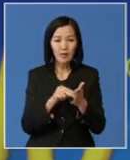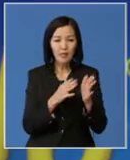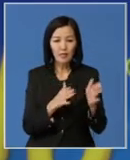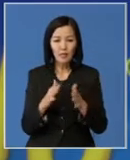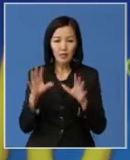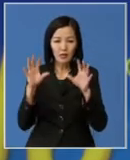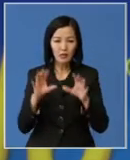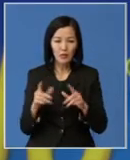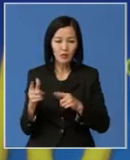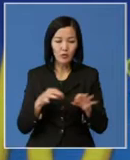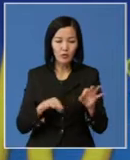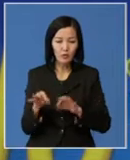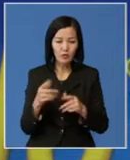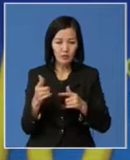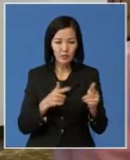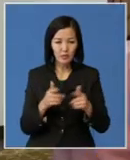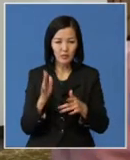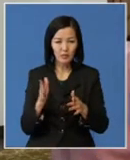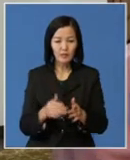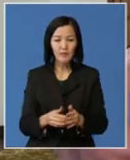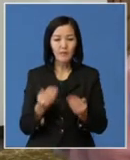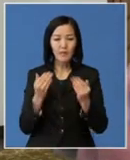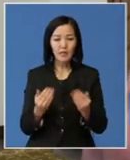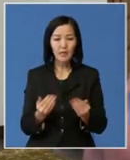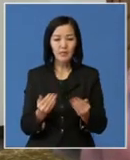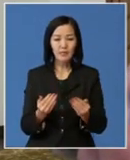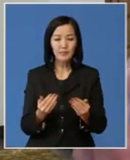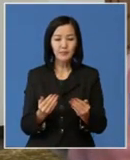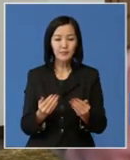заң жобасы жасалып жатқанын жеткізді.